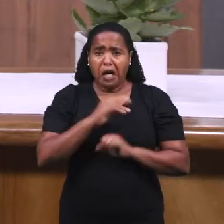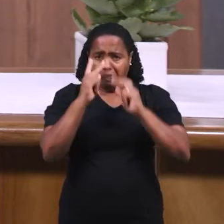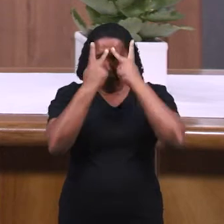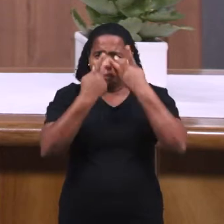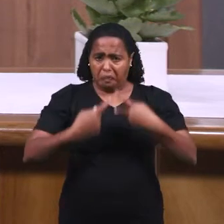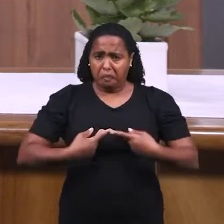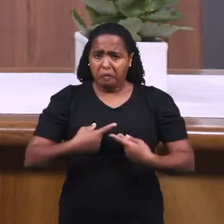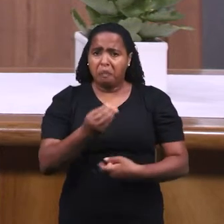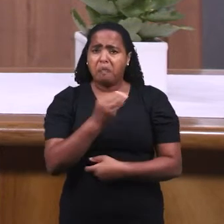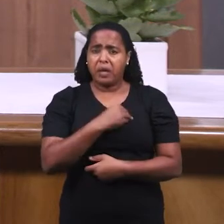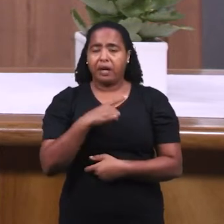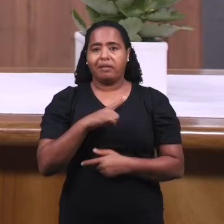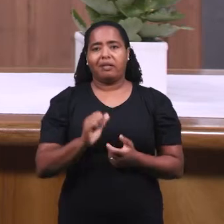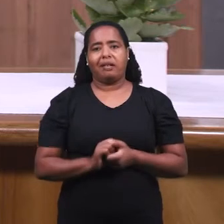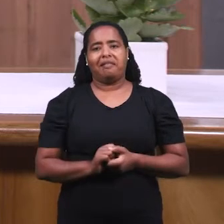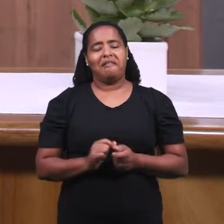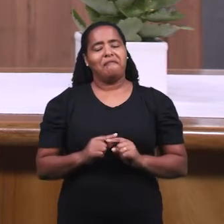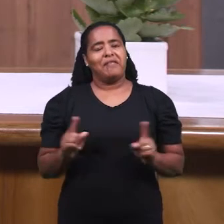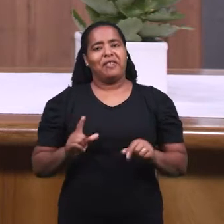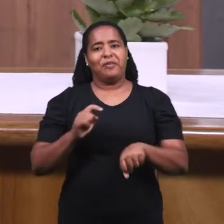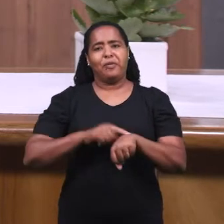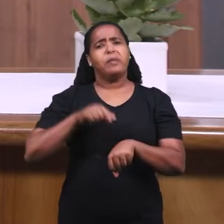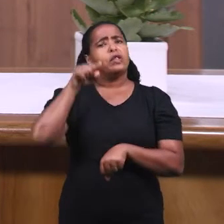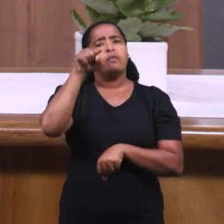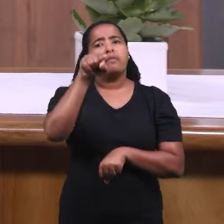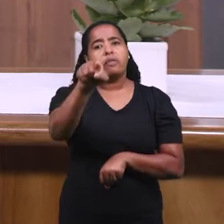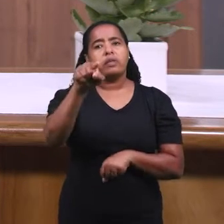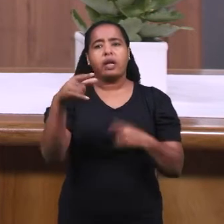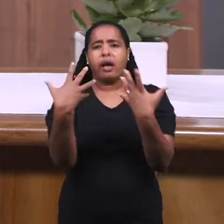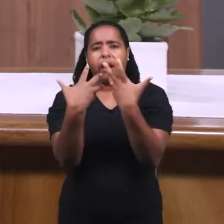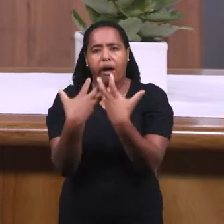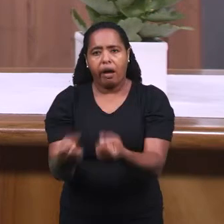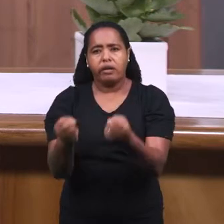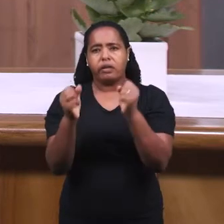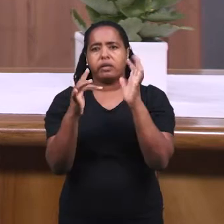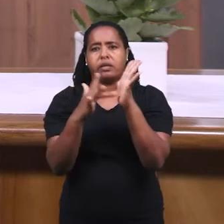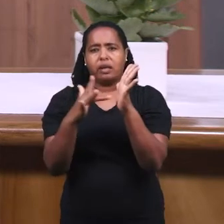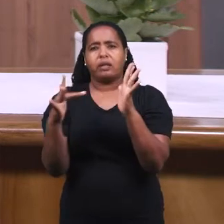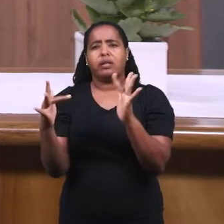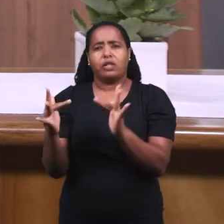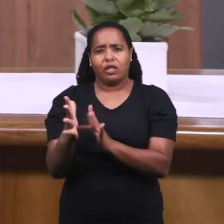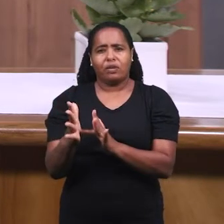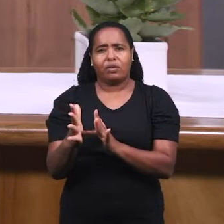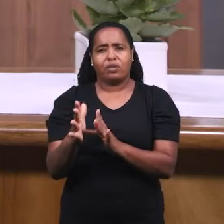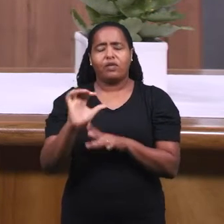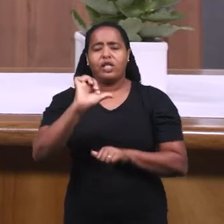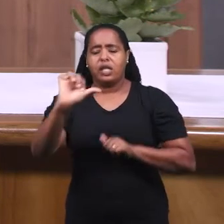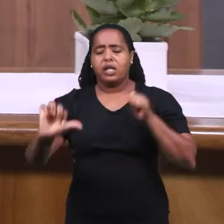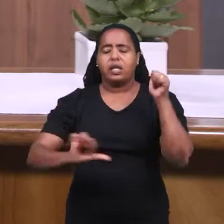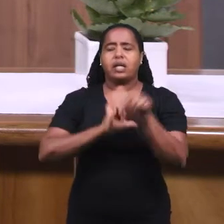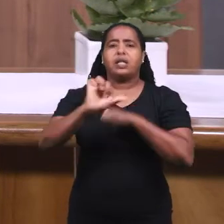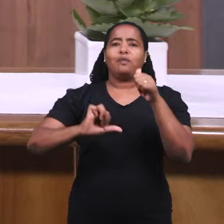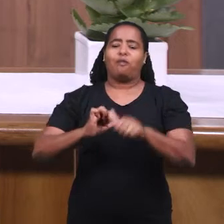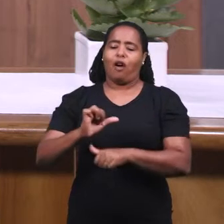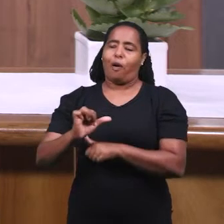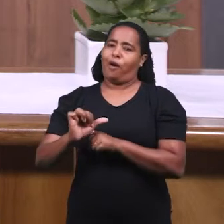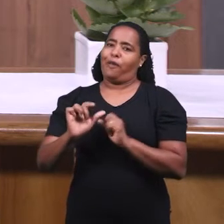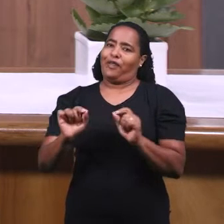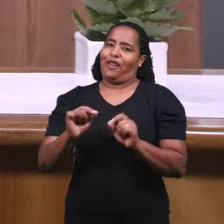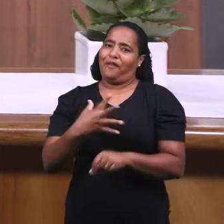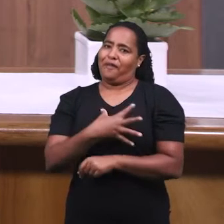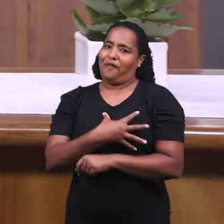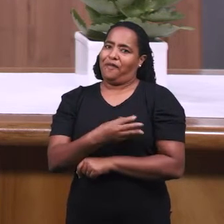грешники. Но когда ты принимаешь Господа Иисуса, ты становишься